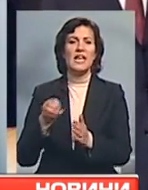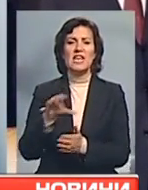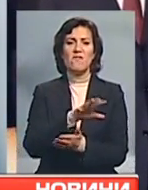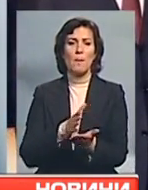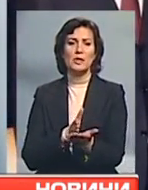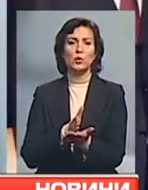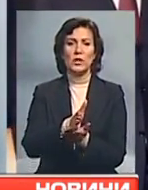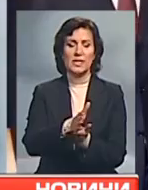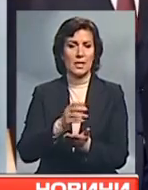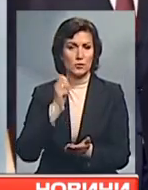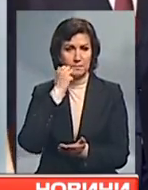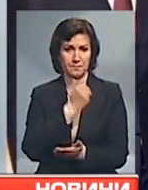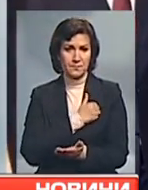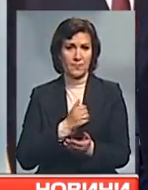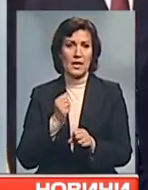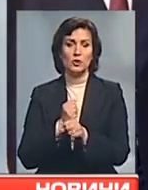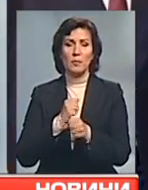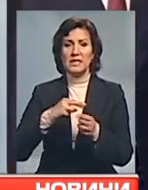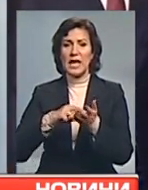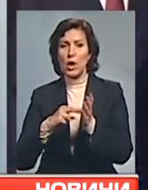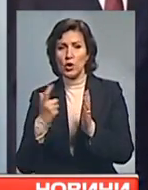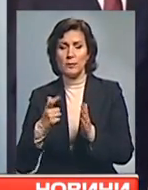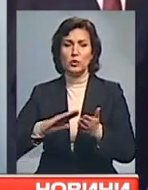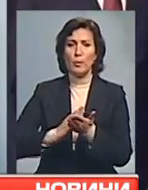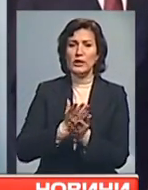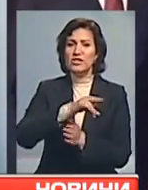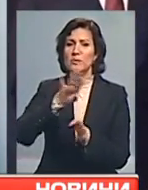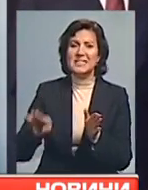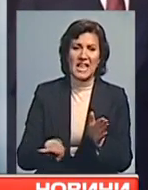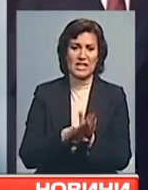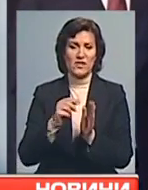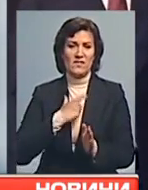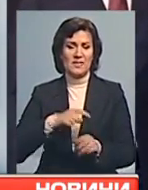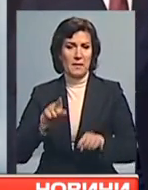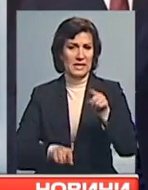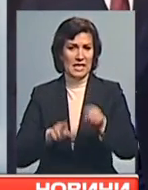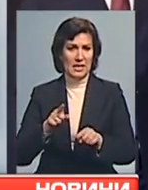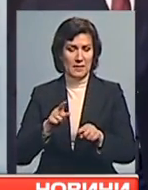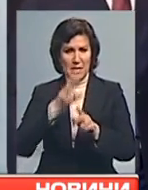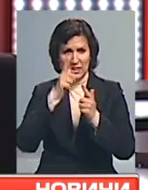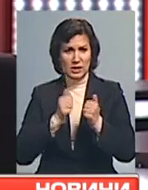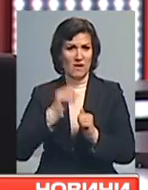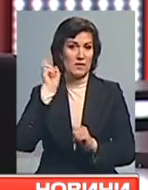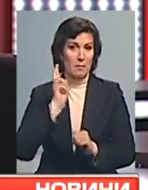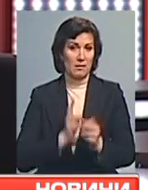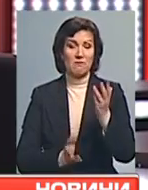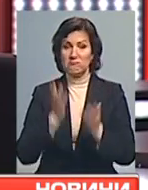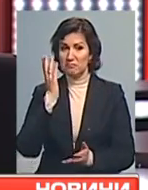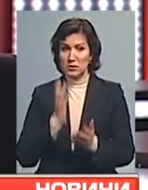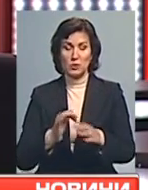інтеграцію. Крім того, Москва намагається зробити економічно і політично залежними від себе деякі держави на Балканах. У разі ж